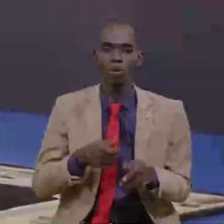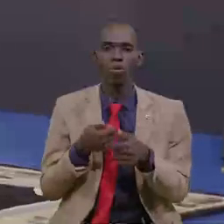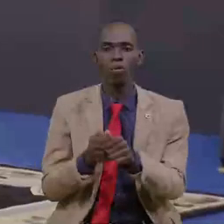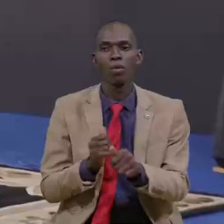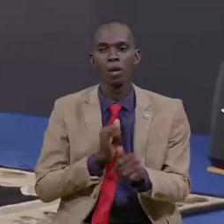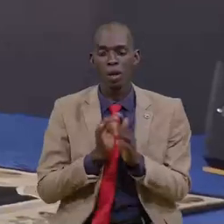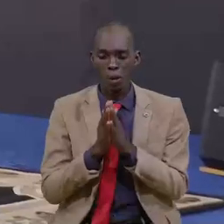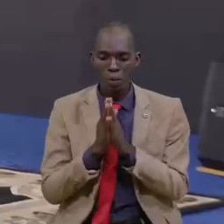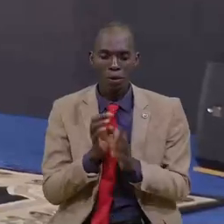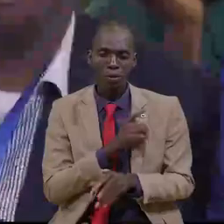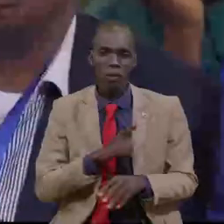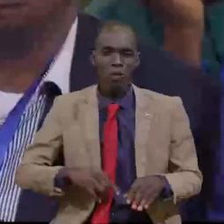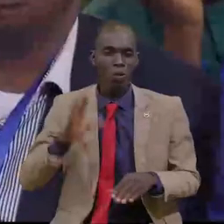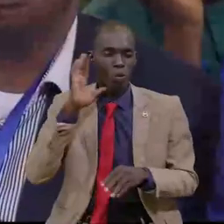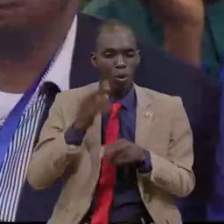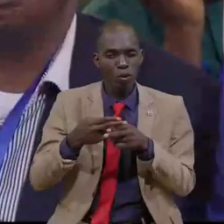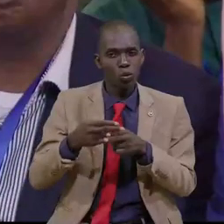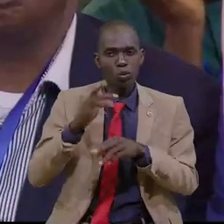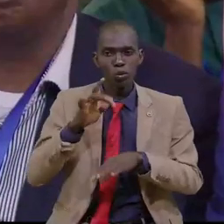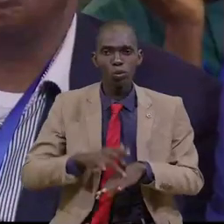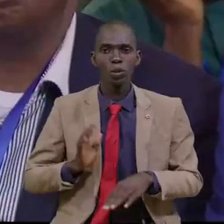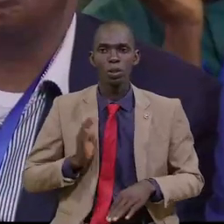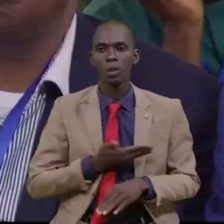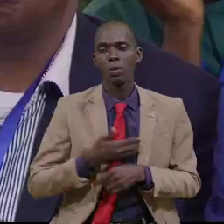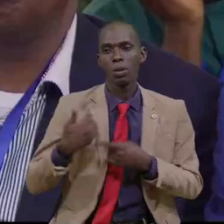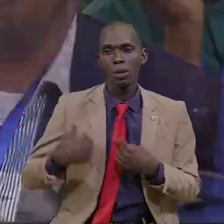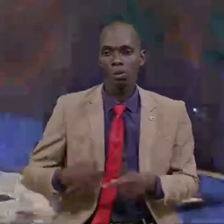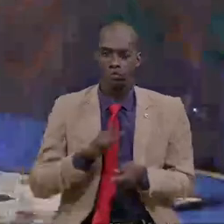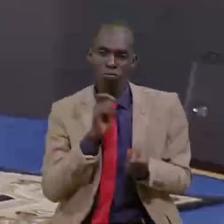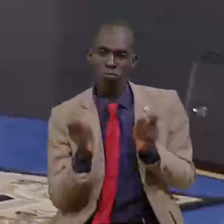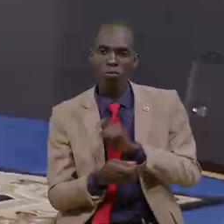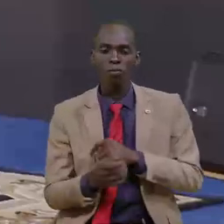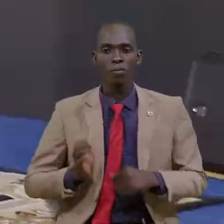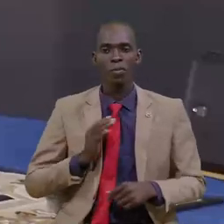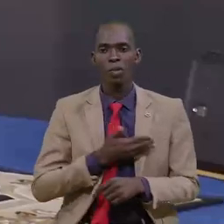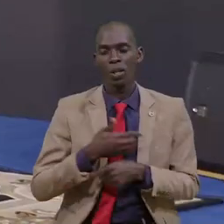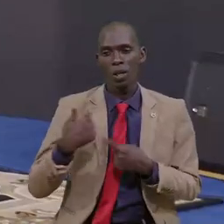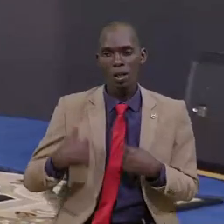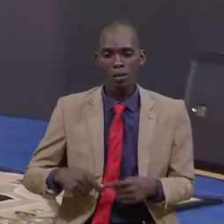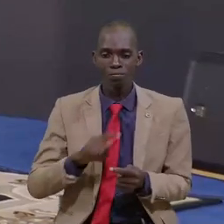Je prie que Dieu touche tellement nos vies, qu'il transforme nos cœurs,